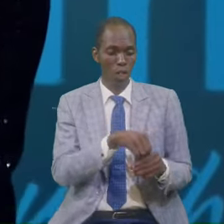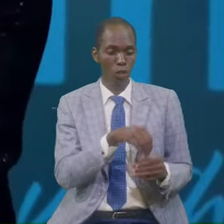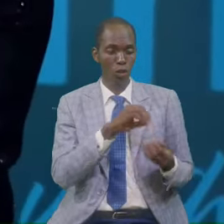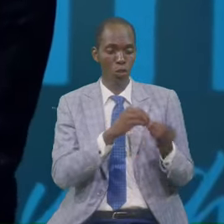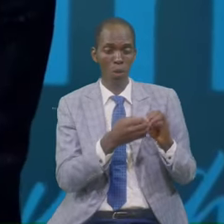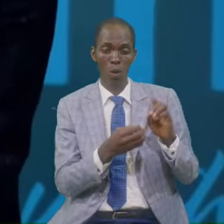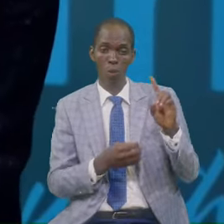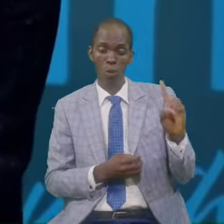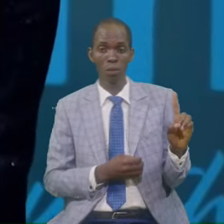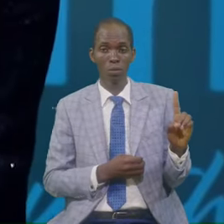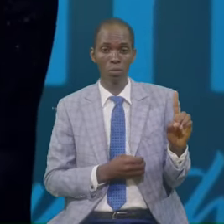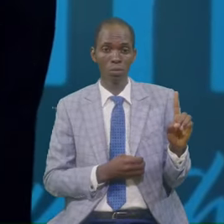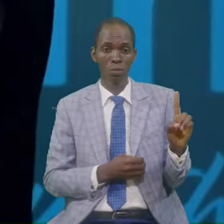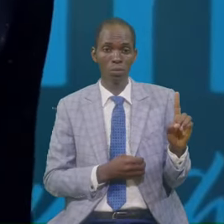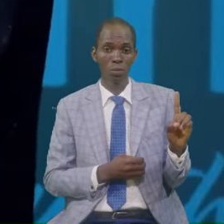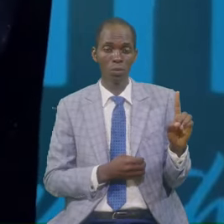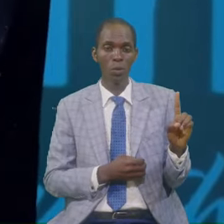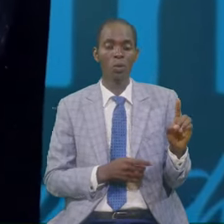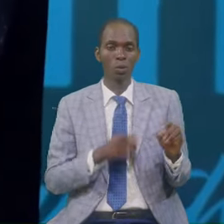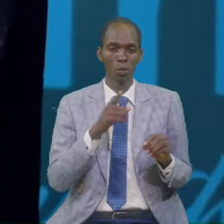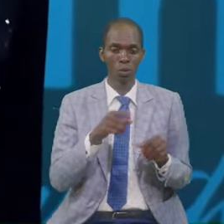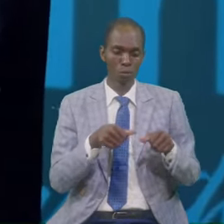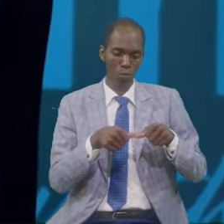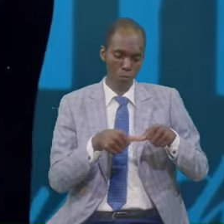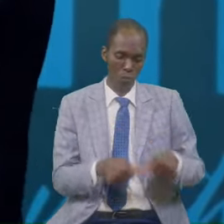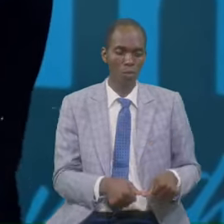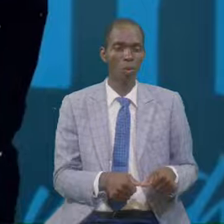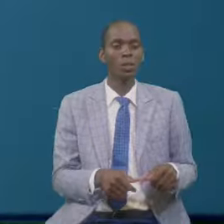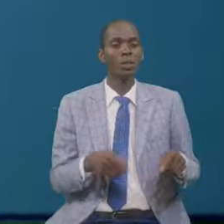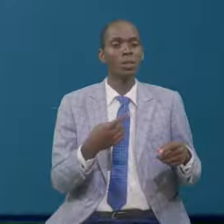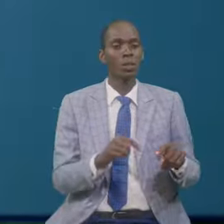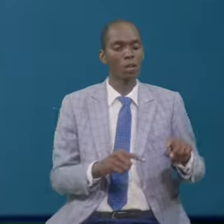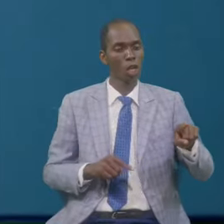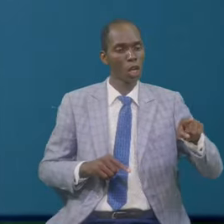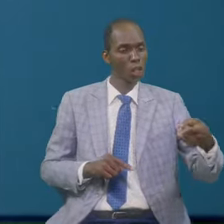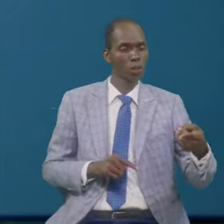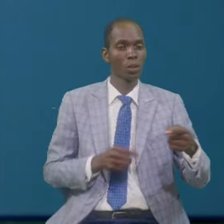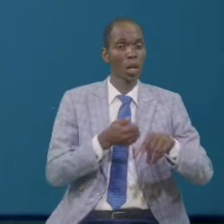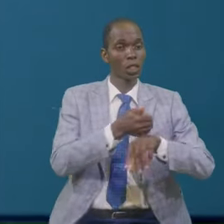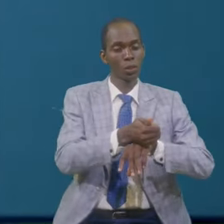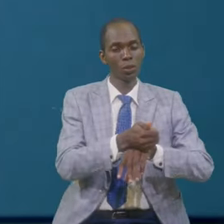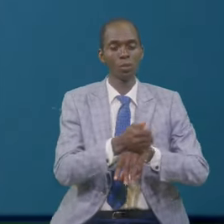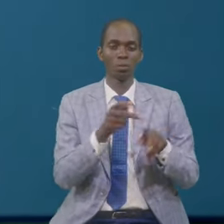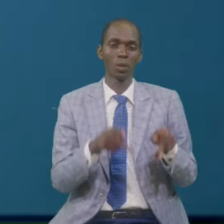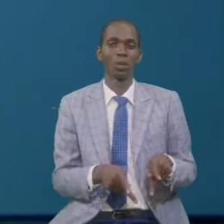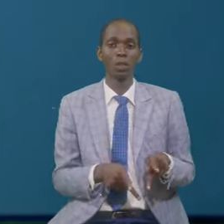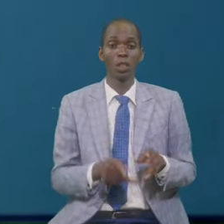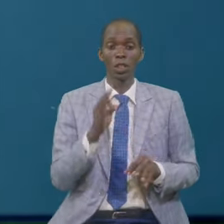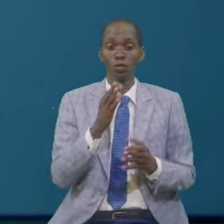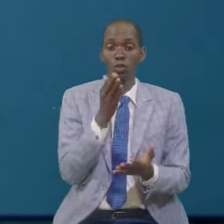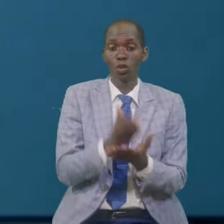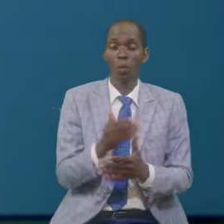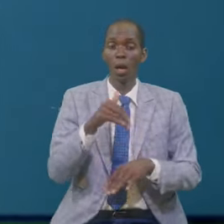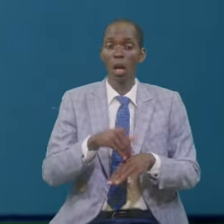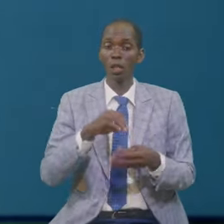1 తాకగలిగితే you remain the accused. మీరు నిందమోపబడ్డవానిగా ఉంటారు. If you stop at number 1, ఒకటి